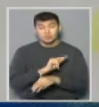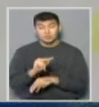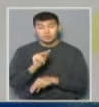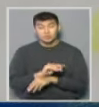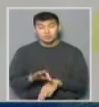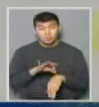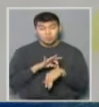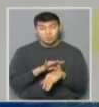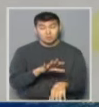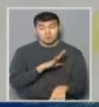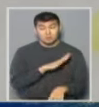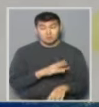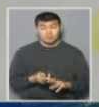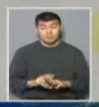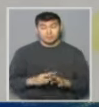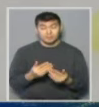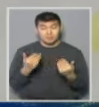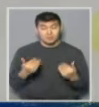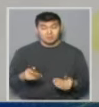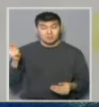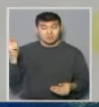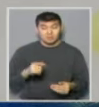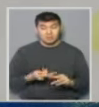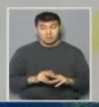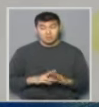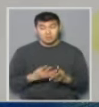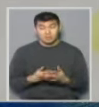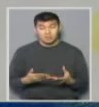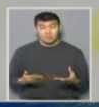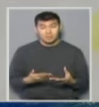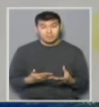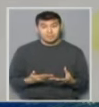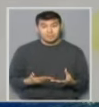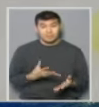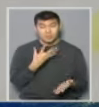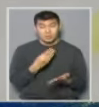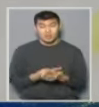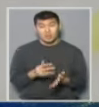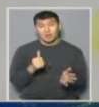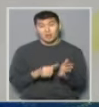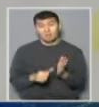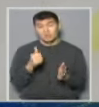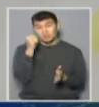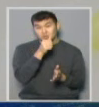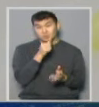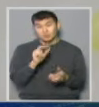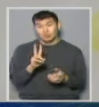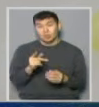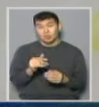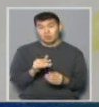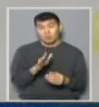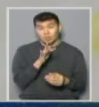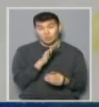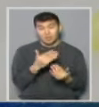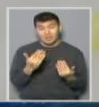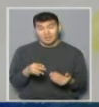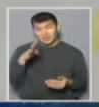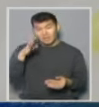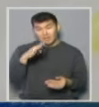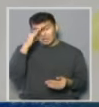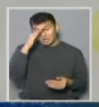өтіп жатыр. Енді соған мен қазір келіп тұрмын. Мен ойын туралы тоқталатын болсам, 1960 жылдың сол мына қоңыр кезінде әкем